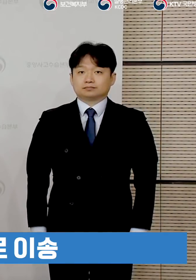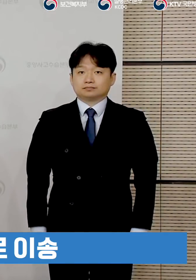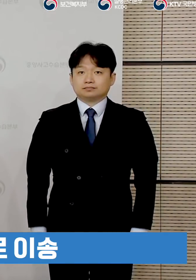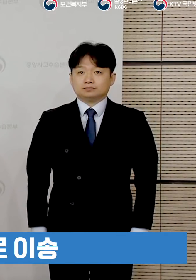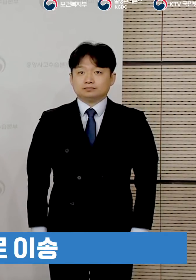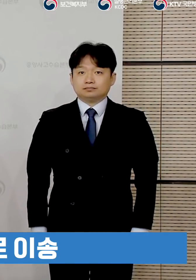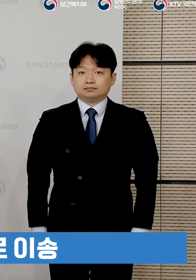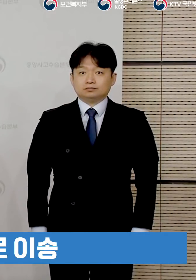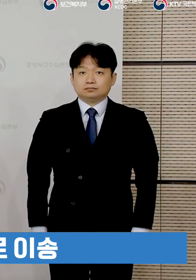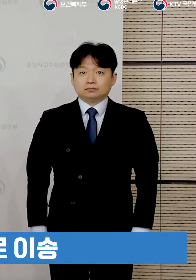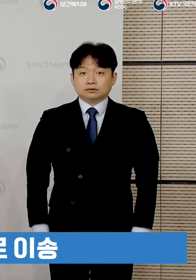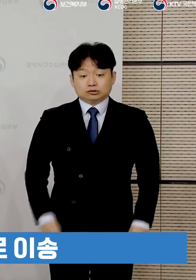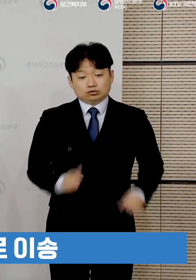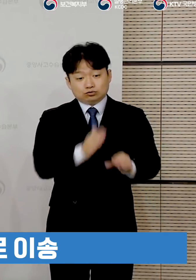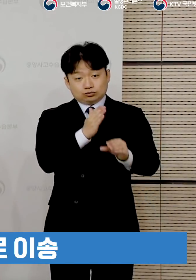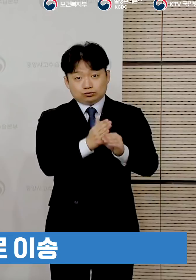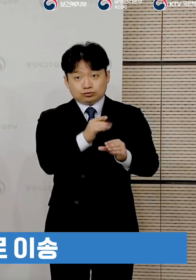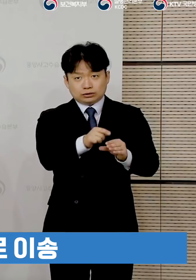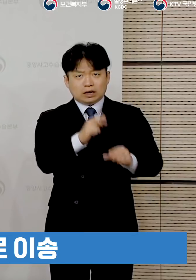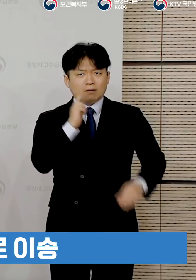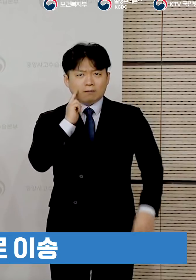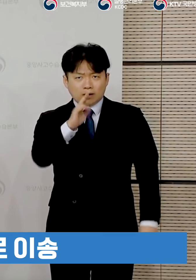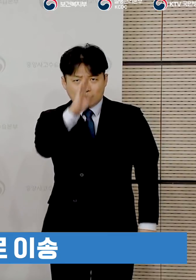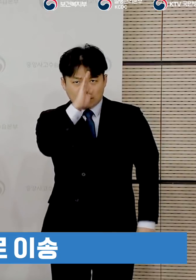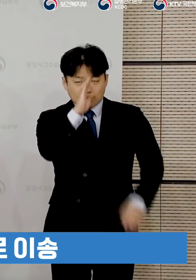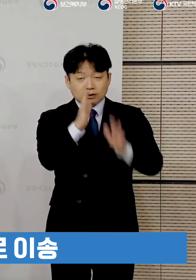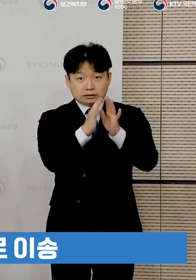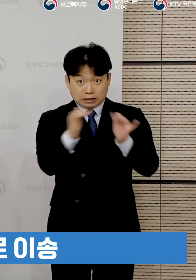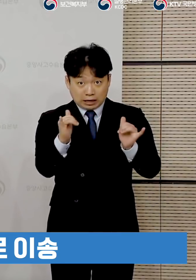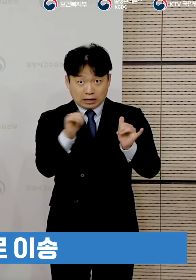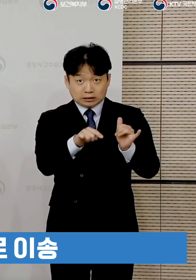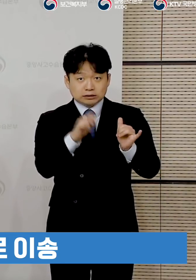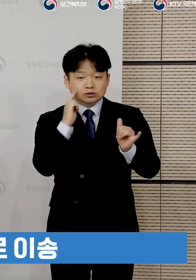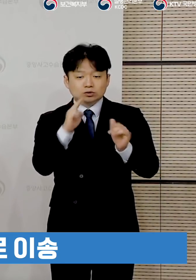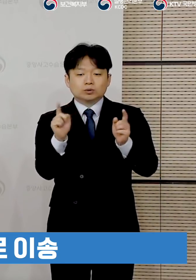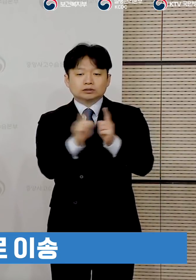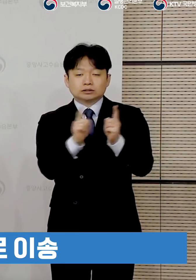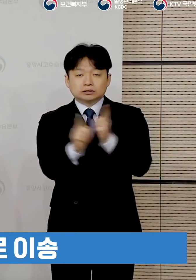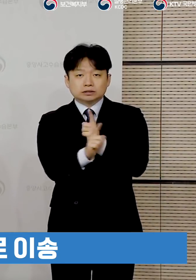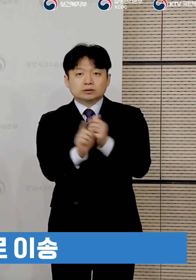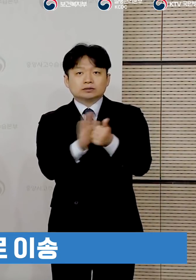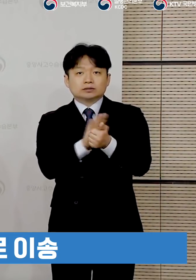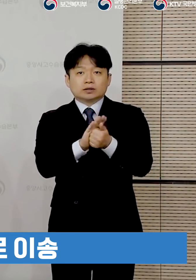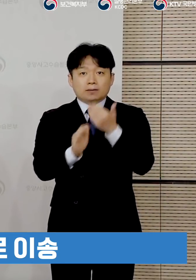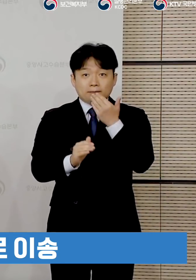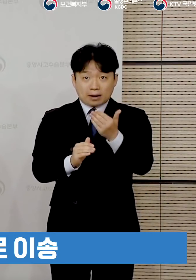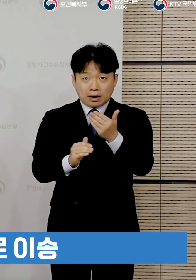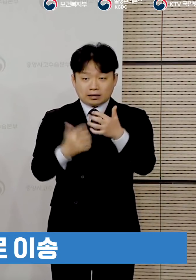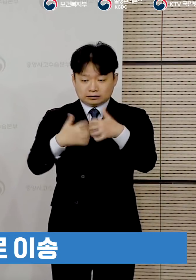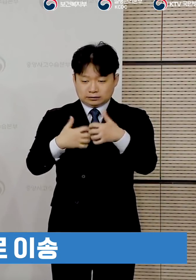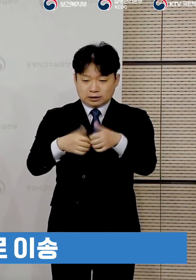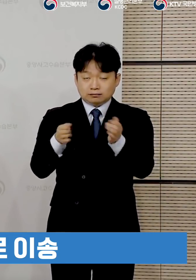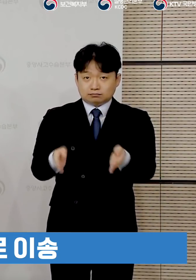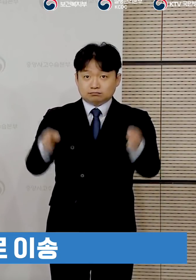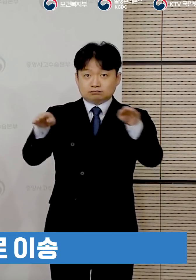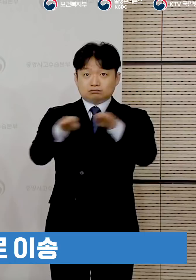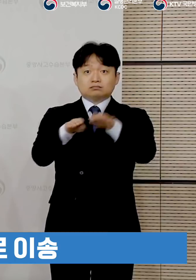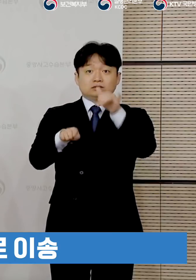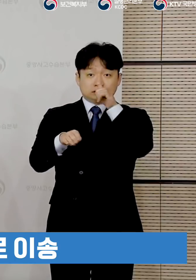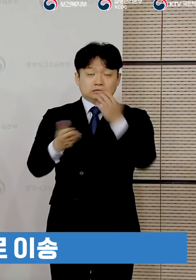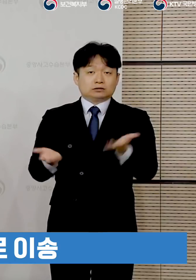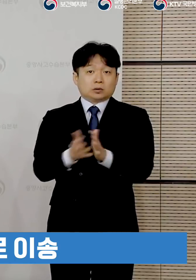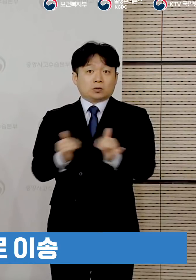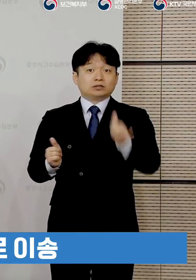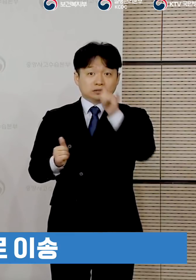그중에 중증인 경우에는 중증 치료가 가능한 병원, 중증 치료가 가능한 시설과 인력이 있는 장비가